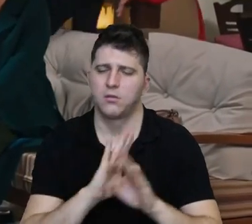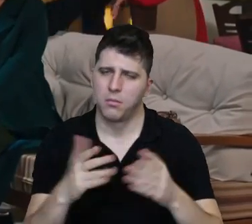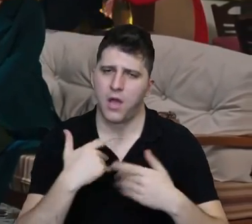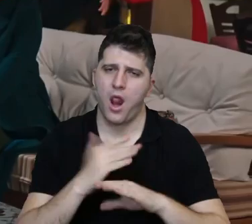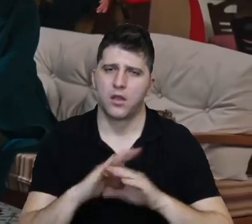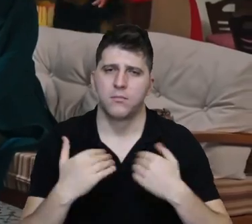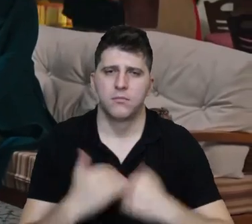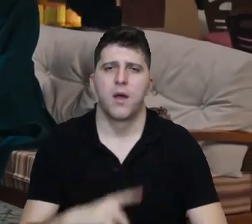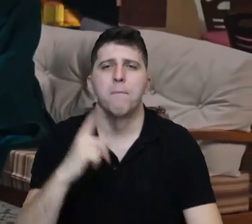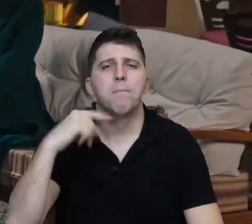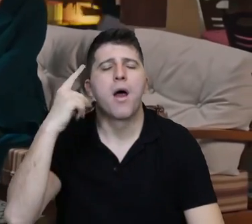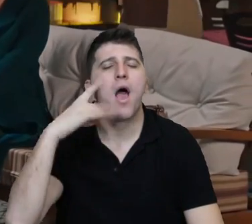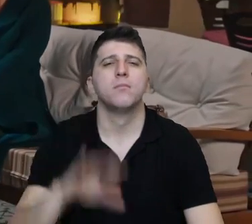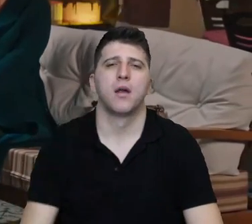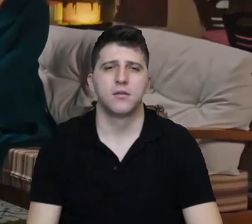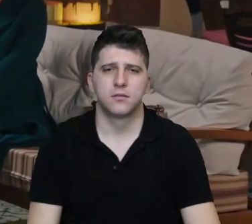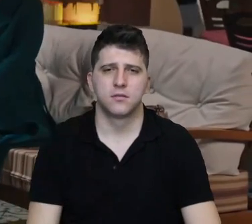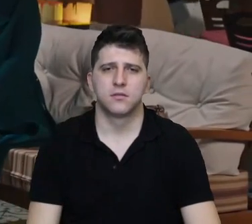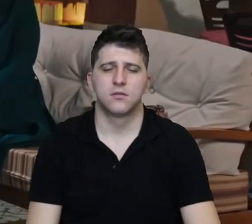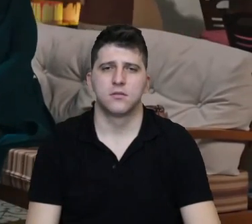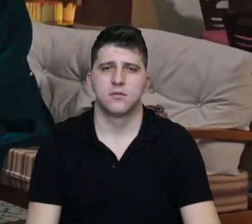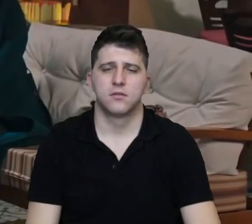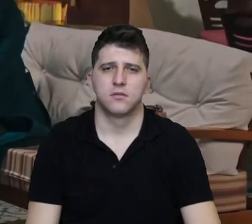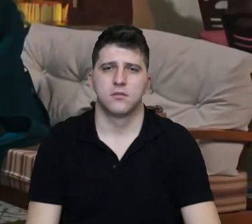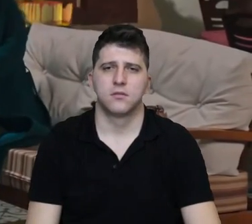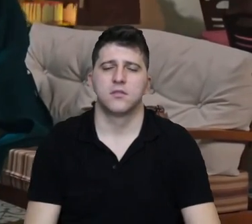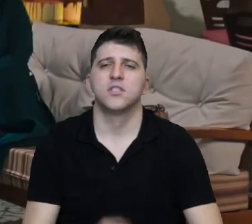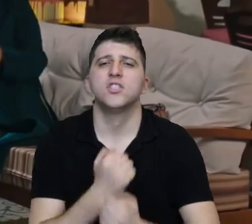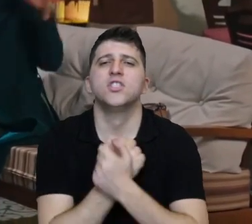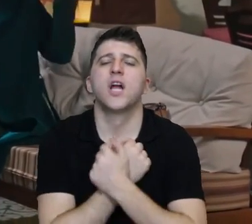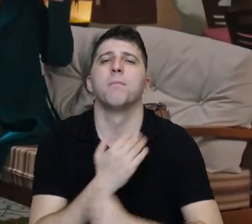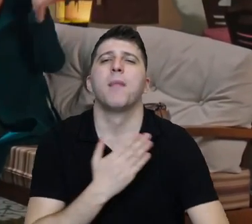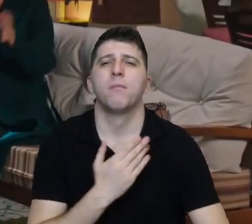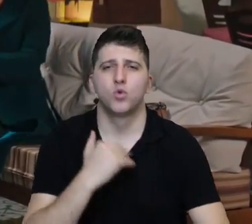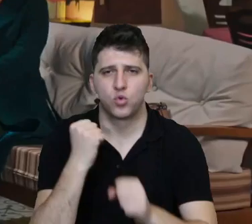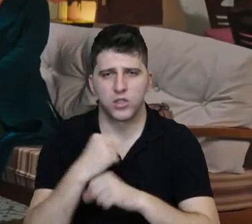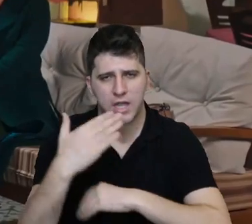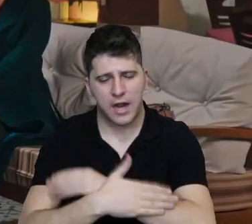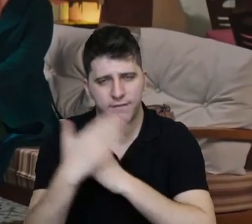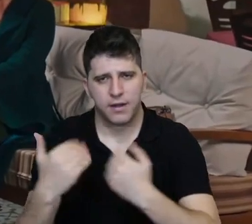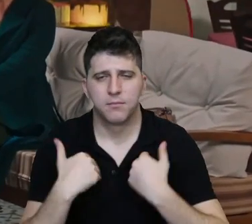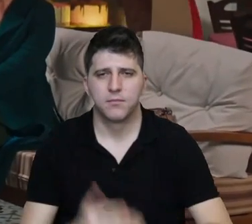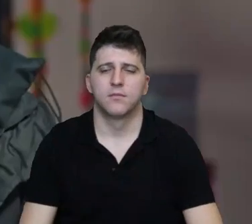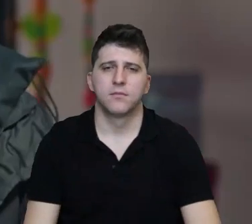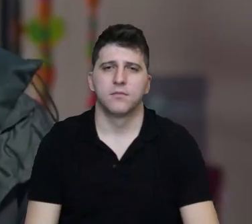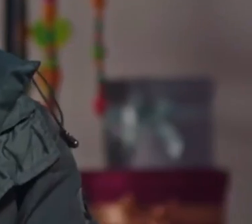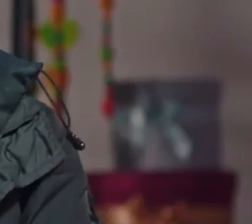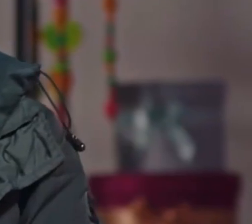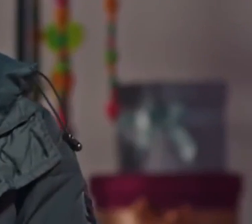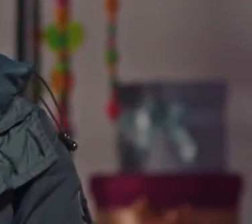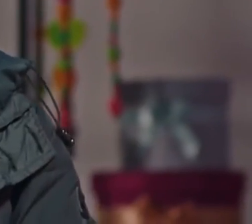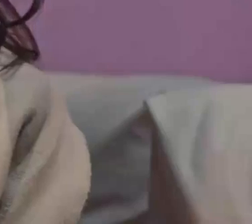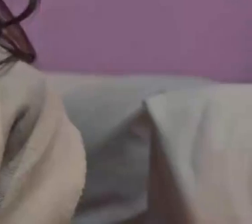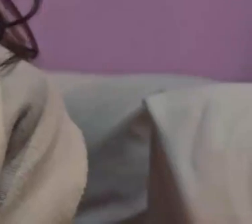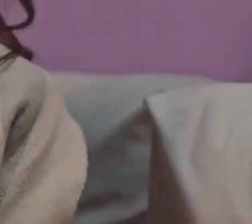ben hallederim. Tamam. Sen hiç merak etme. Arka tarafa gitti. Canım benim, ben Gökçe'ye yardım ederim. Karşılarında